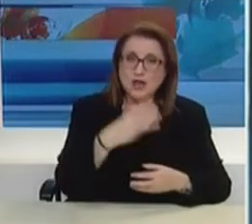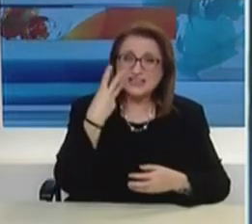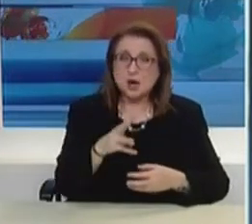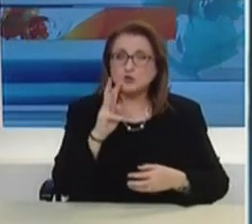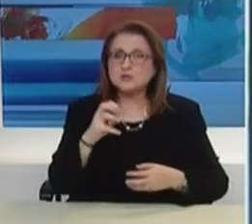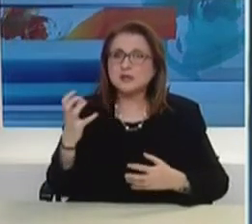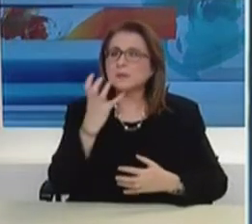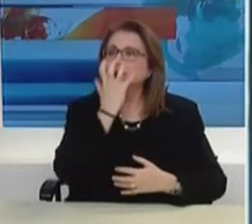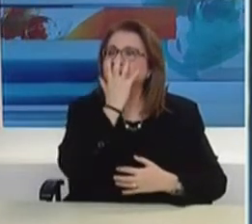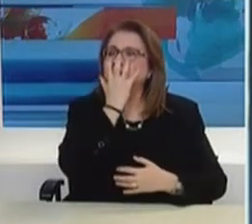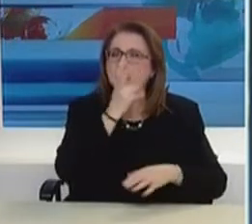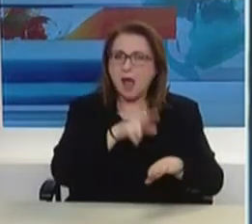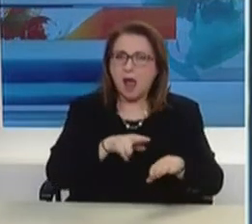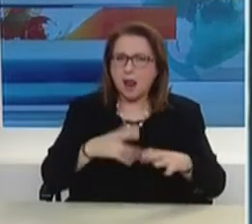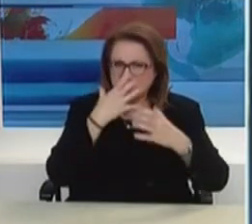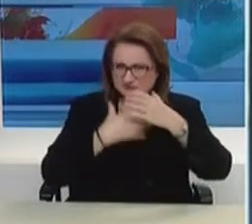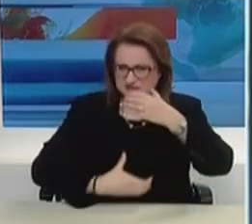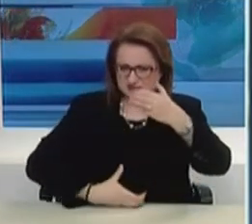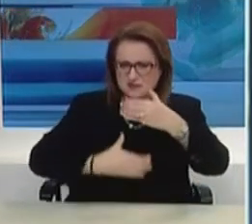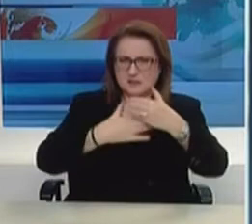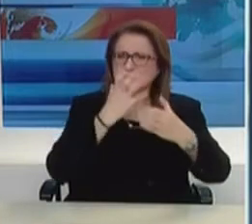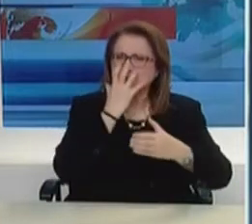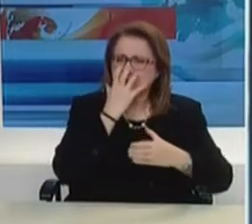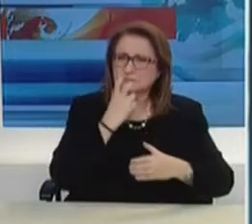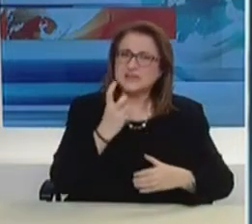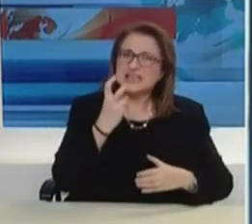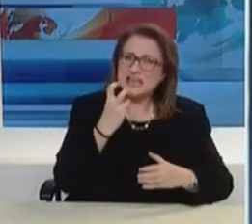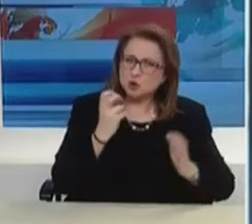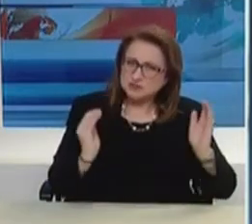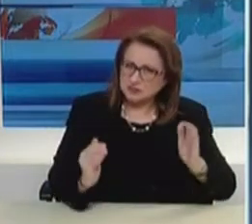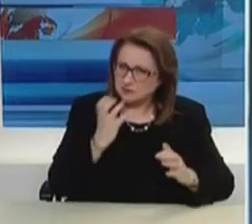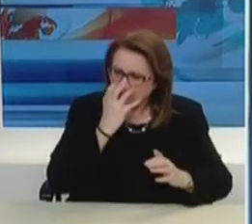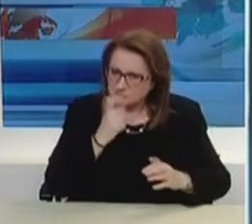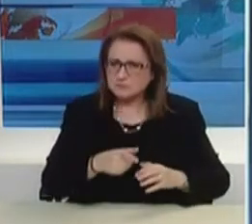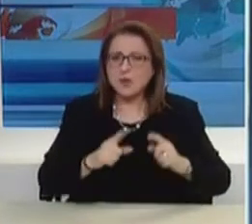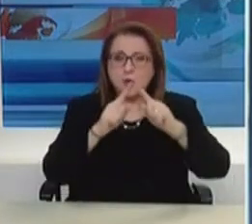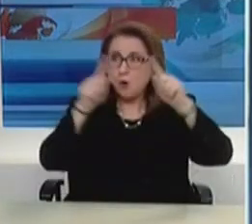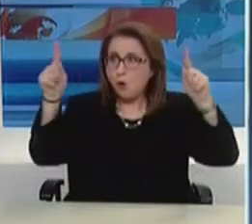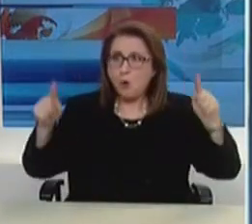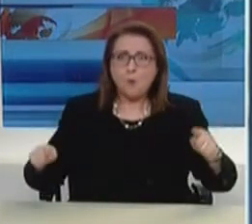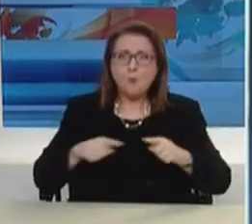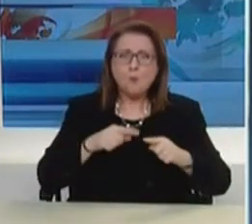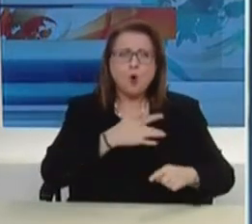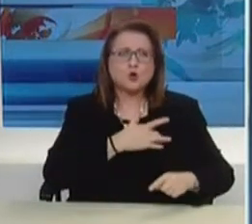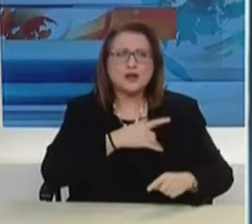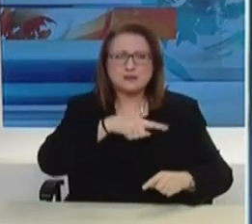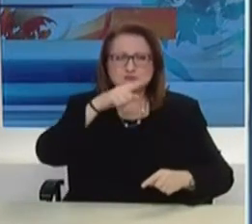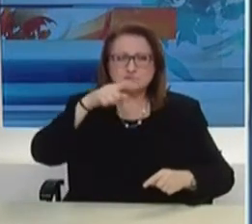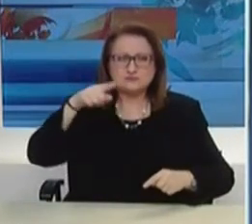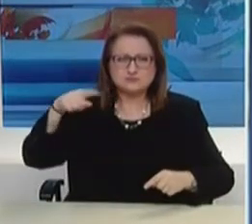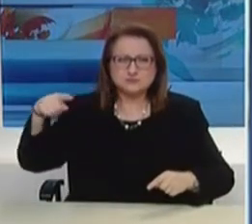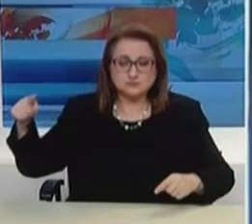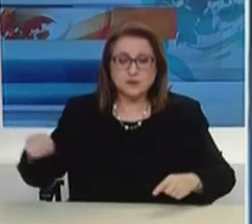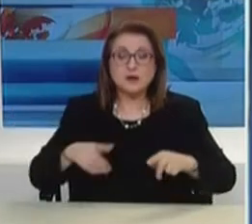αναπνευστήρες, ΜΕΘ, 20 φορητοί αναπνευστήρες, 100 μόνιτορ παρακολούθησης ζωτικών οργάνων, 100 νοσοκομιακές κλίνες νοσηλείας